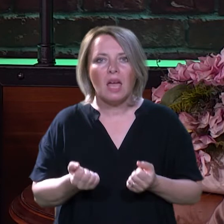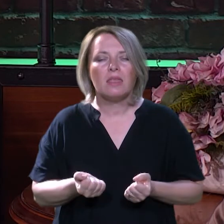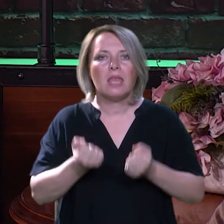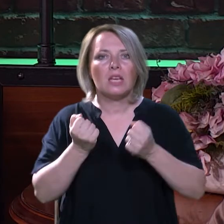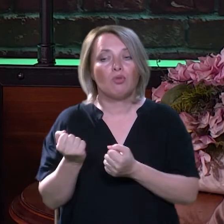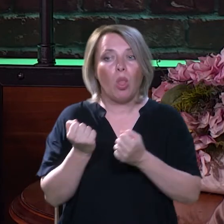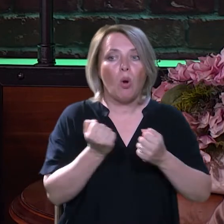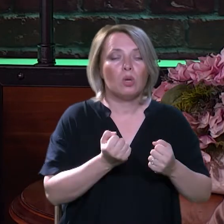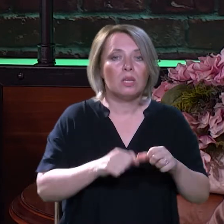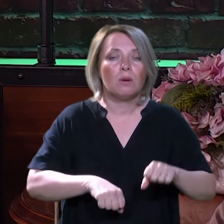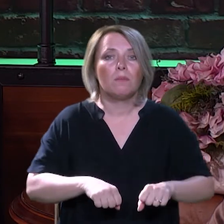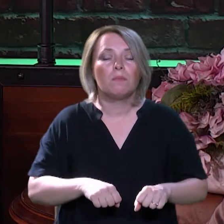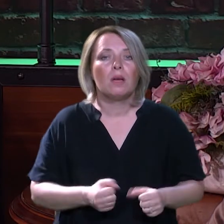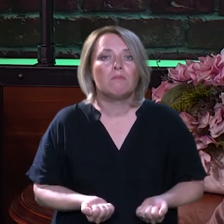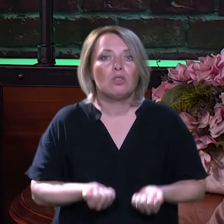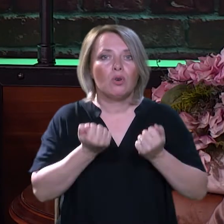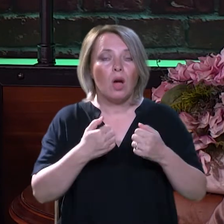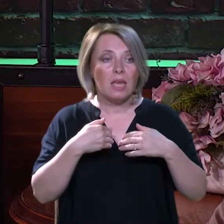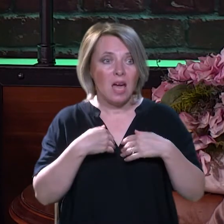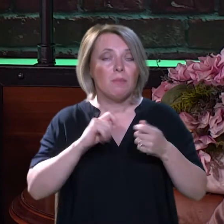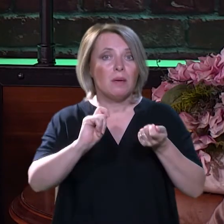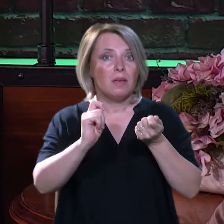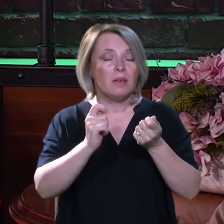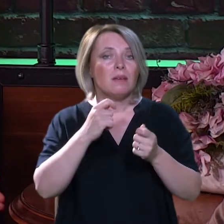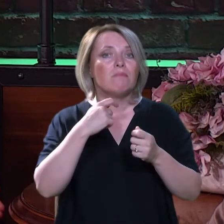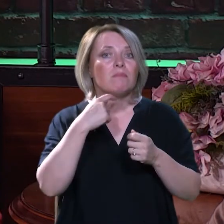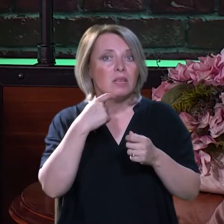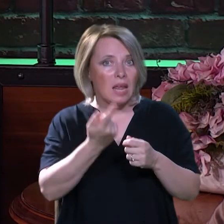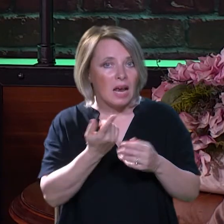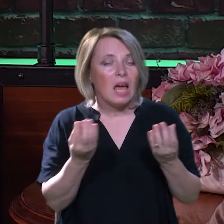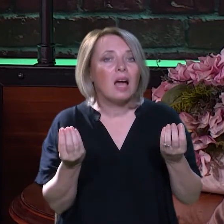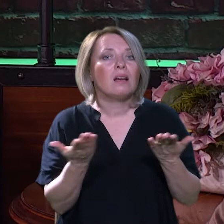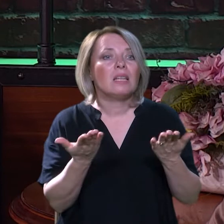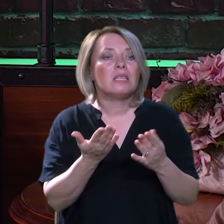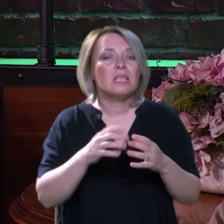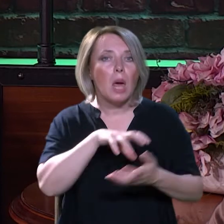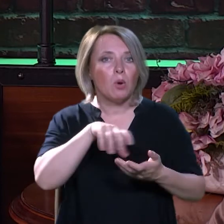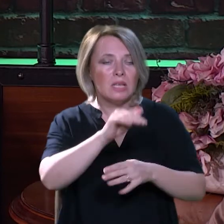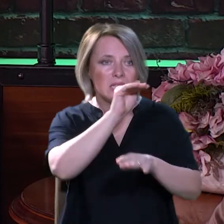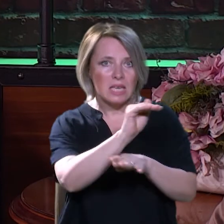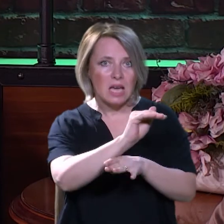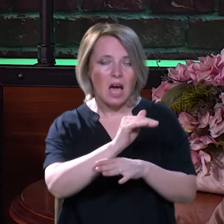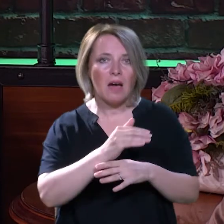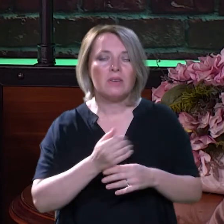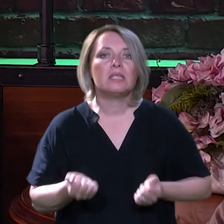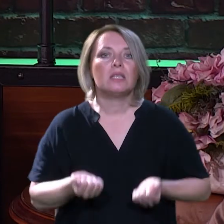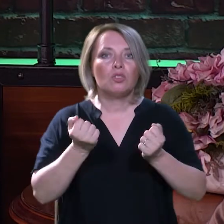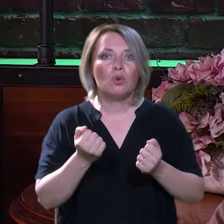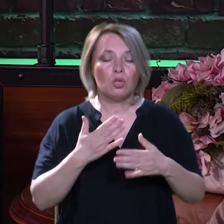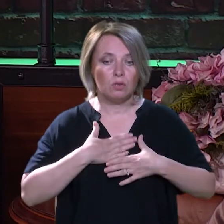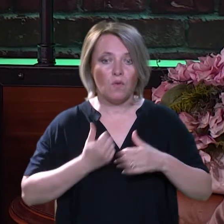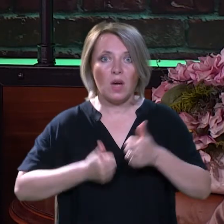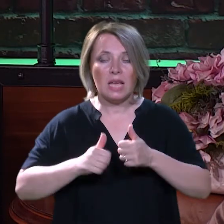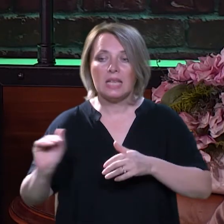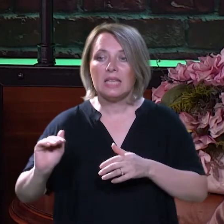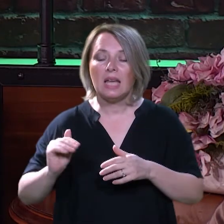poteškoću. A ja bih baš promijenila percepciju da javljanje, kad se roditelj javi za pomoć psihologu za svoje teškoće ili za teškoće